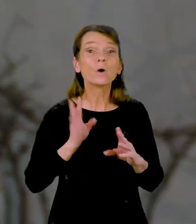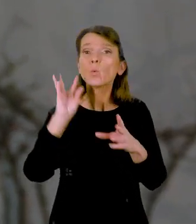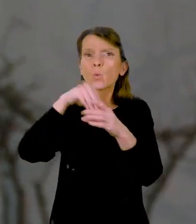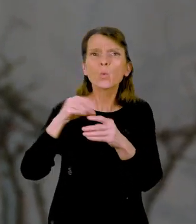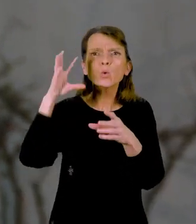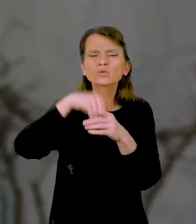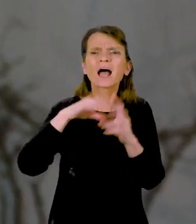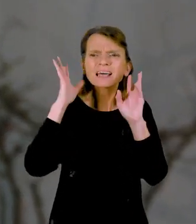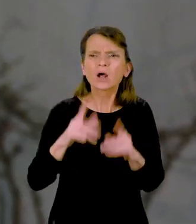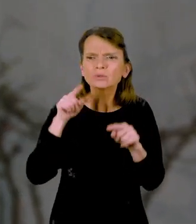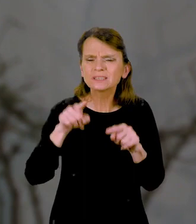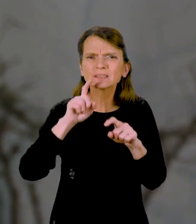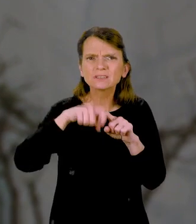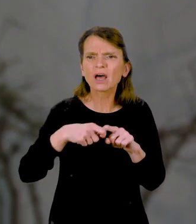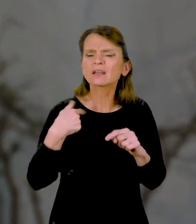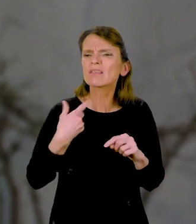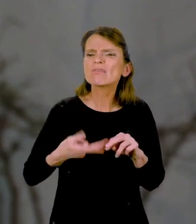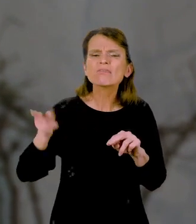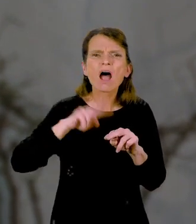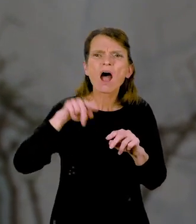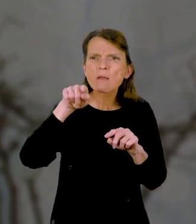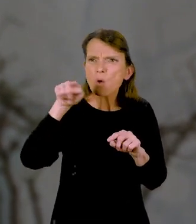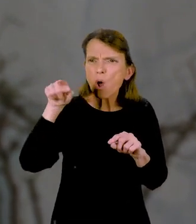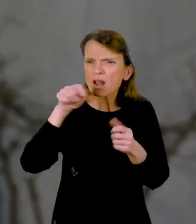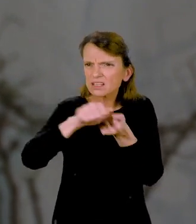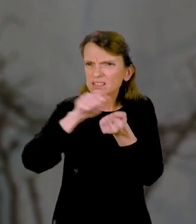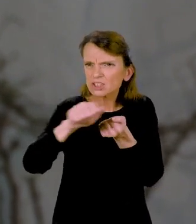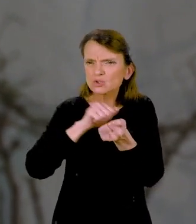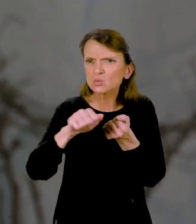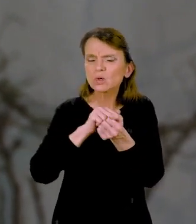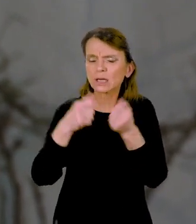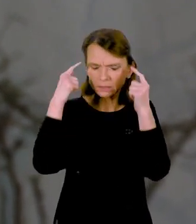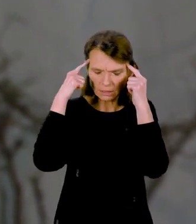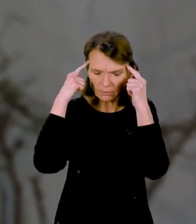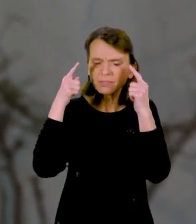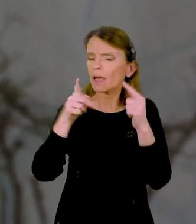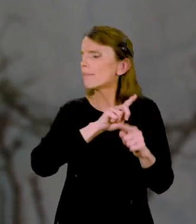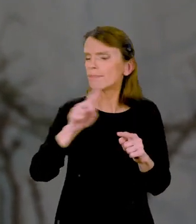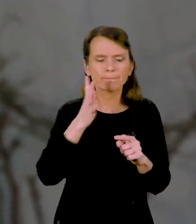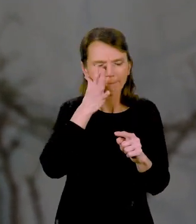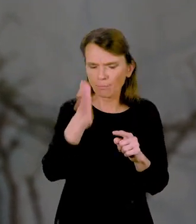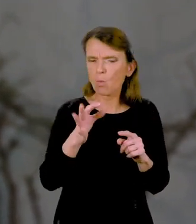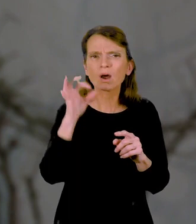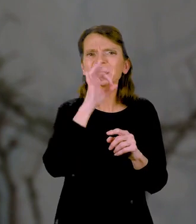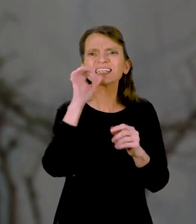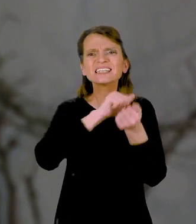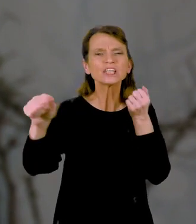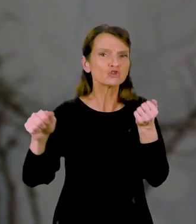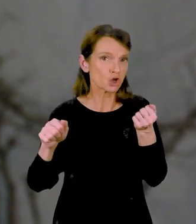Vanj vključevati ravno ono, kar sicer najbolj izničuje, z naravnanostjo, da ne bo izničilo.